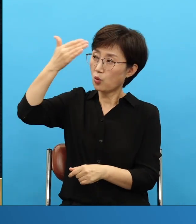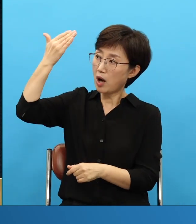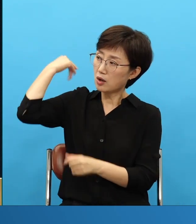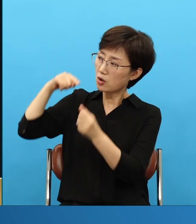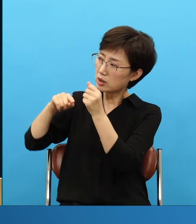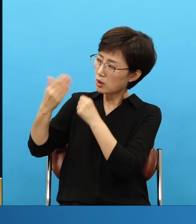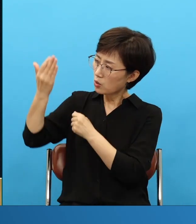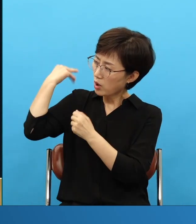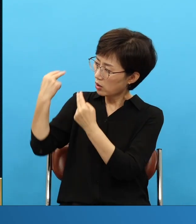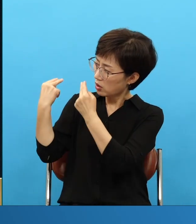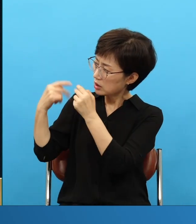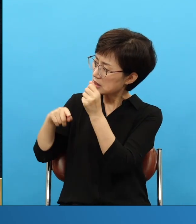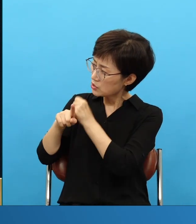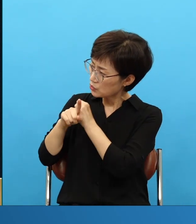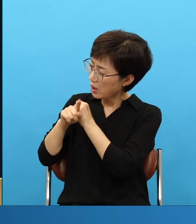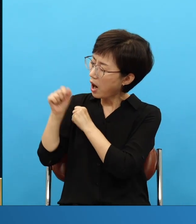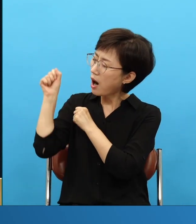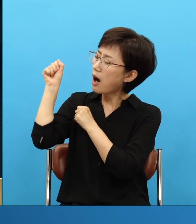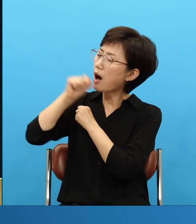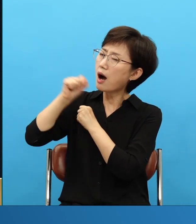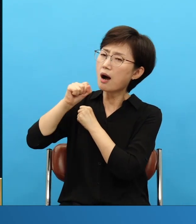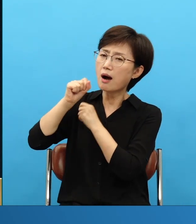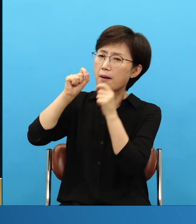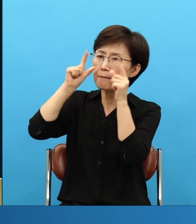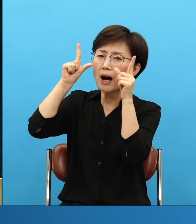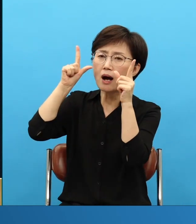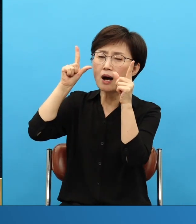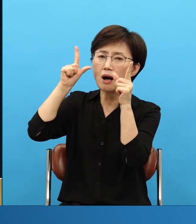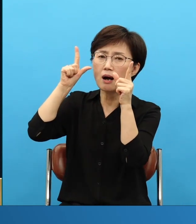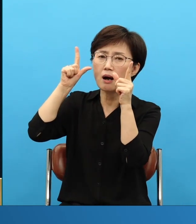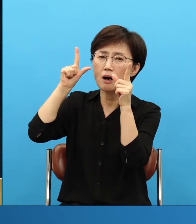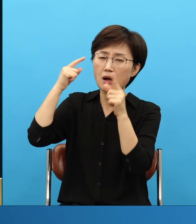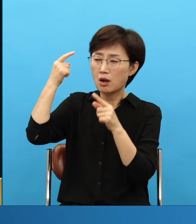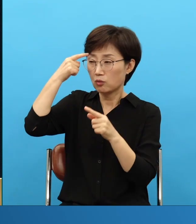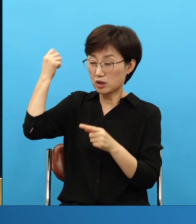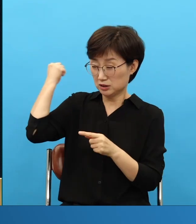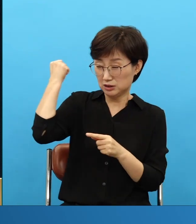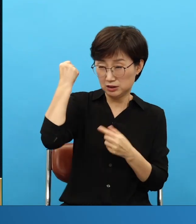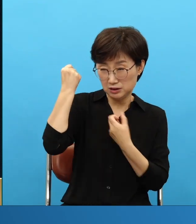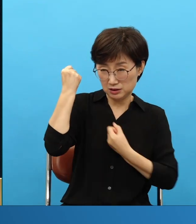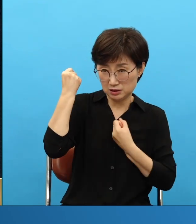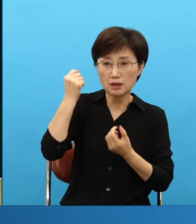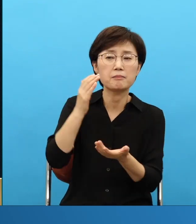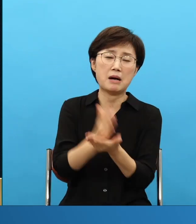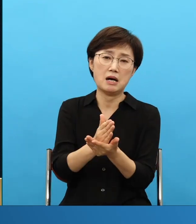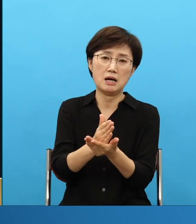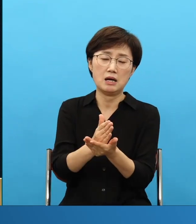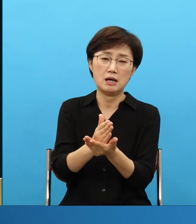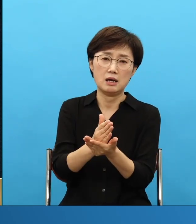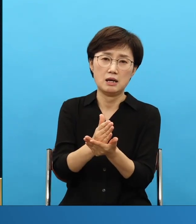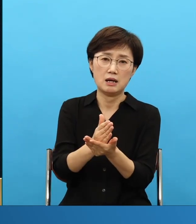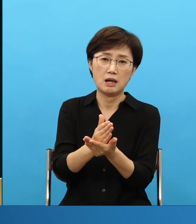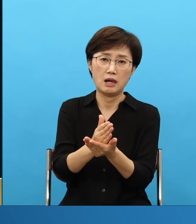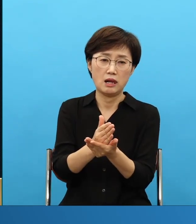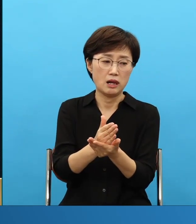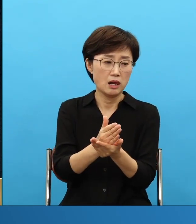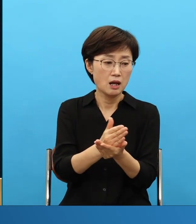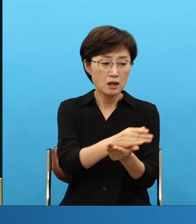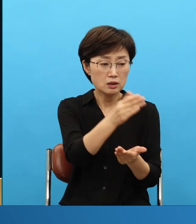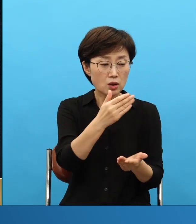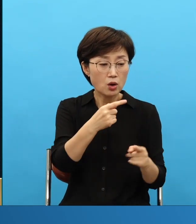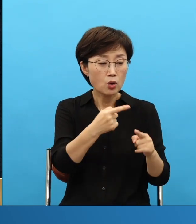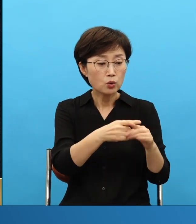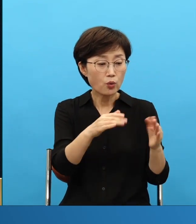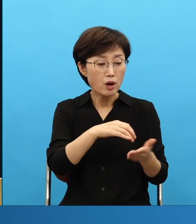돼요. 그래 You 거기서 must- 빠져나와요. You must accurately know the past, otherwise you will not be able to come out from 이거 within 완전 it. 유대인들이 모르고 교인들이 잘 몰라요. 가르쳐줘야